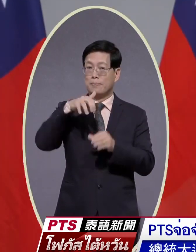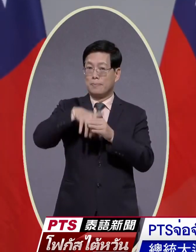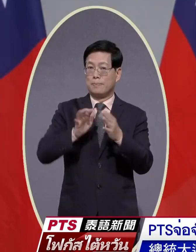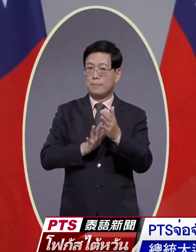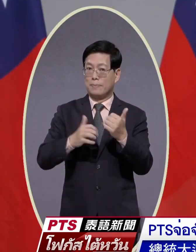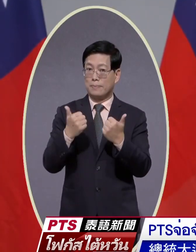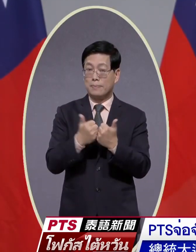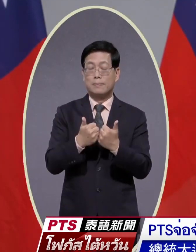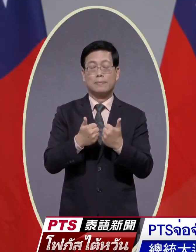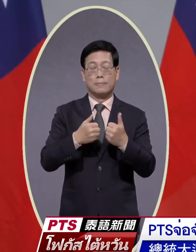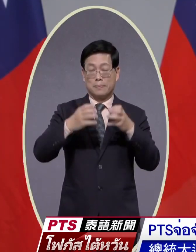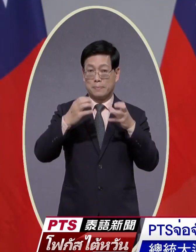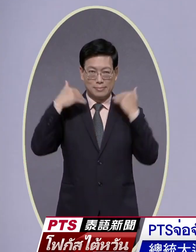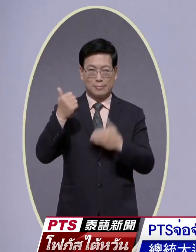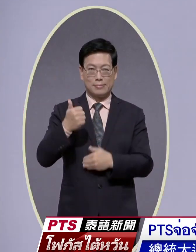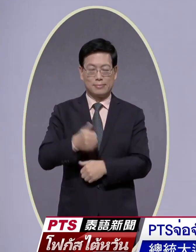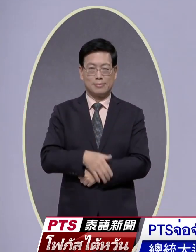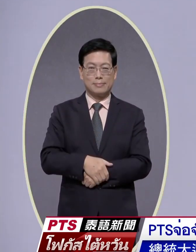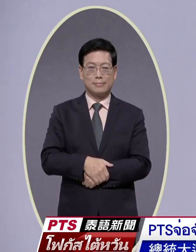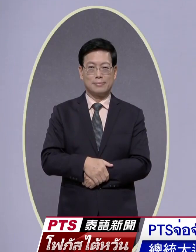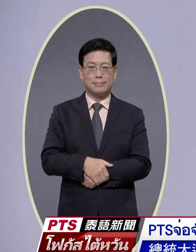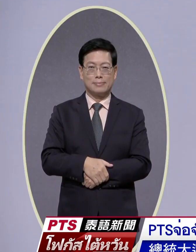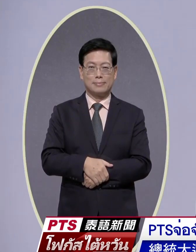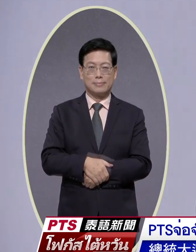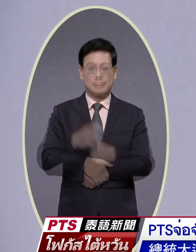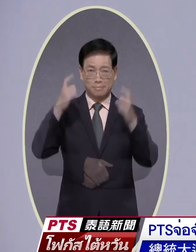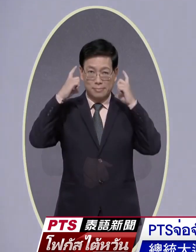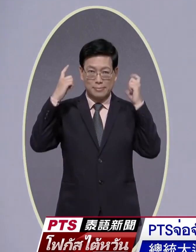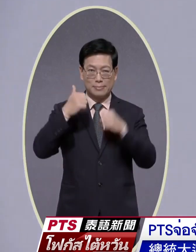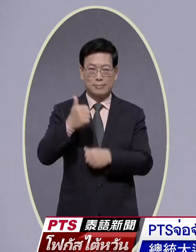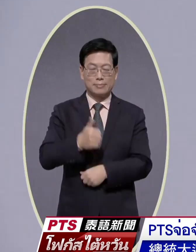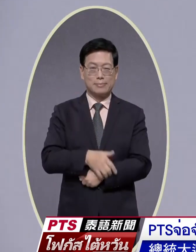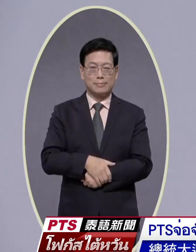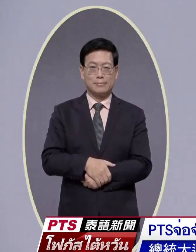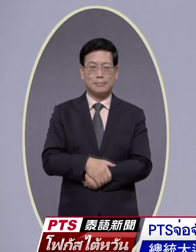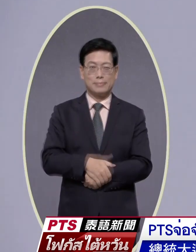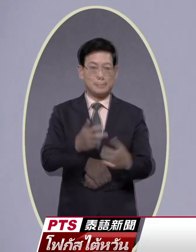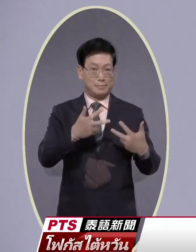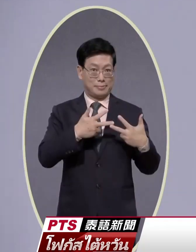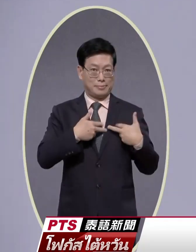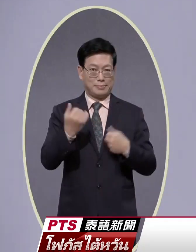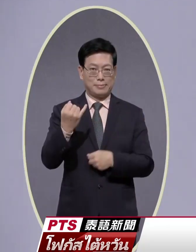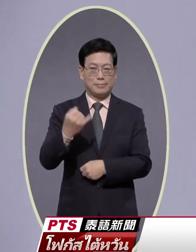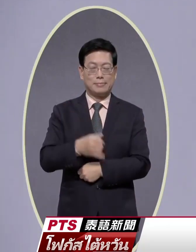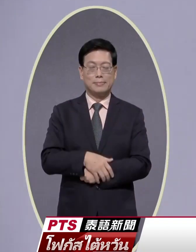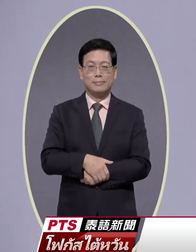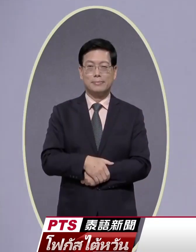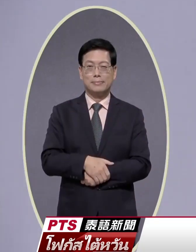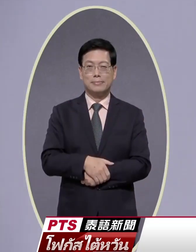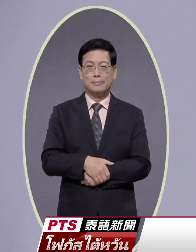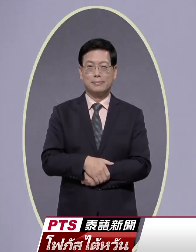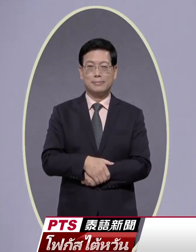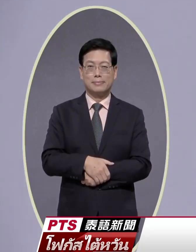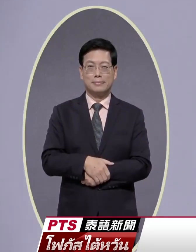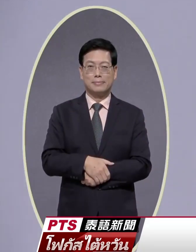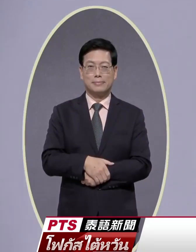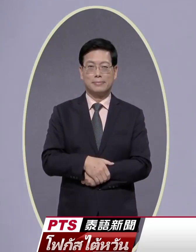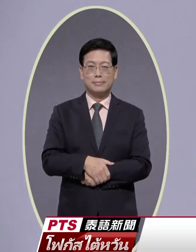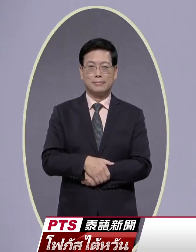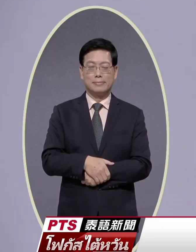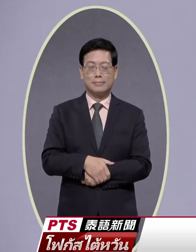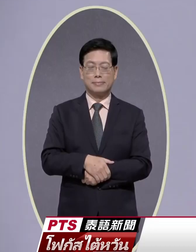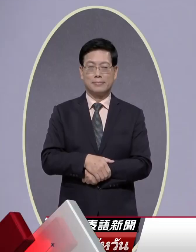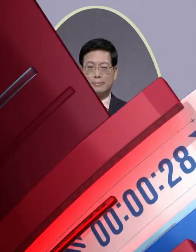กันอีกครั้งในการโต้วาทีของผู้สมัครชิงตำแหน่งประธานาธิบดีซึ่งจะจัดขึ้นที่สถานีโทรทัศน์ PTS ในวันที่29ธันวาค